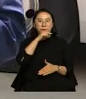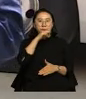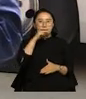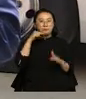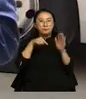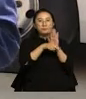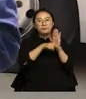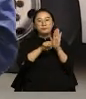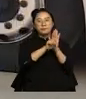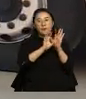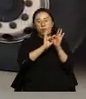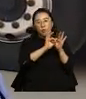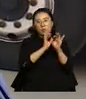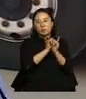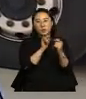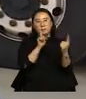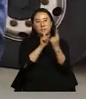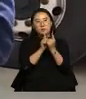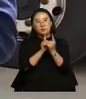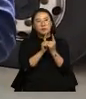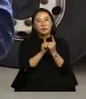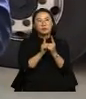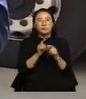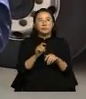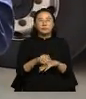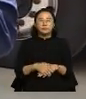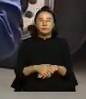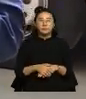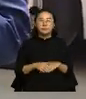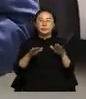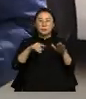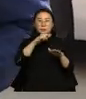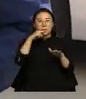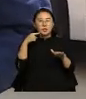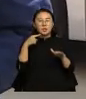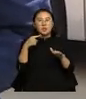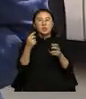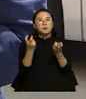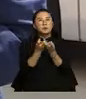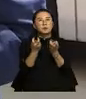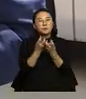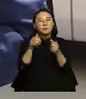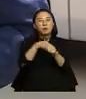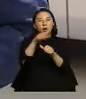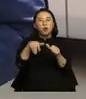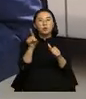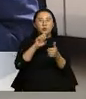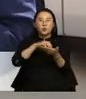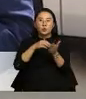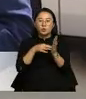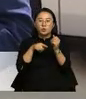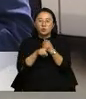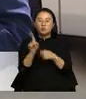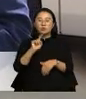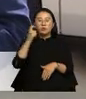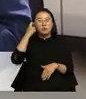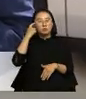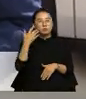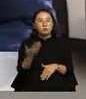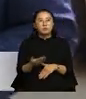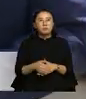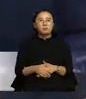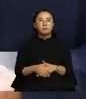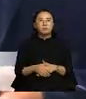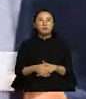관계자를 모시고 얘기를 나눠보도록 하겠습니다. 예, 가까이 나와주시죠. 자, 혈액 수급 상황 현재 어느 정도고 그 이유는 무엇이라고 판단하고